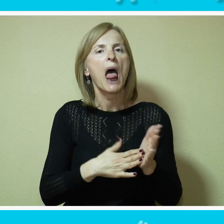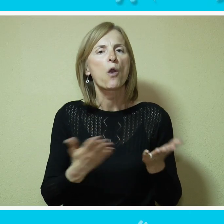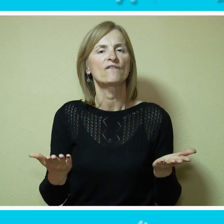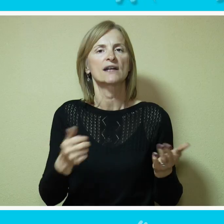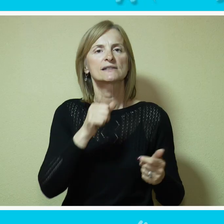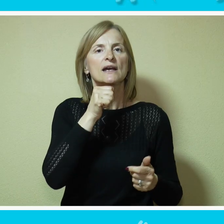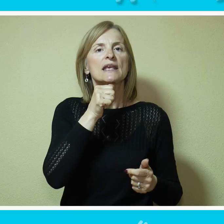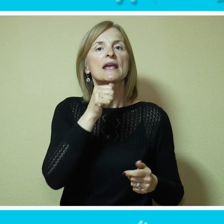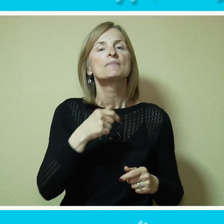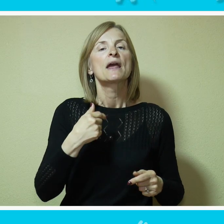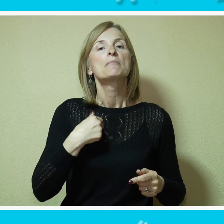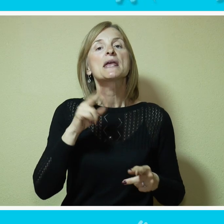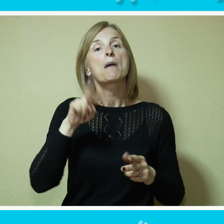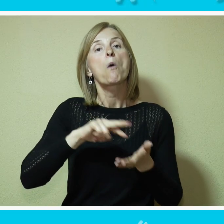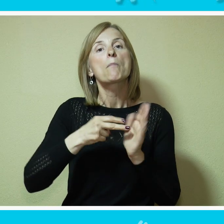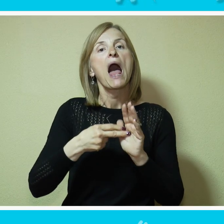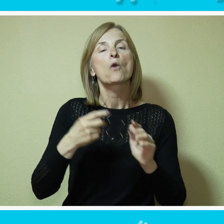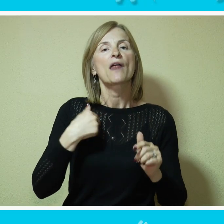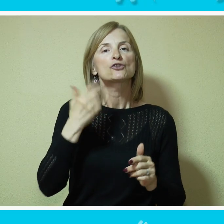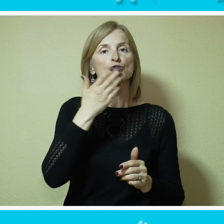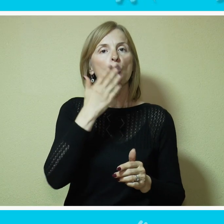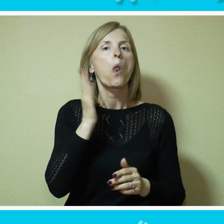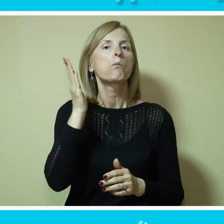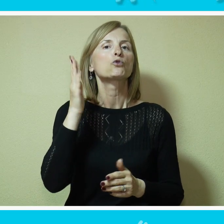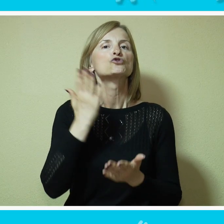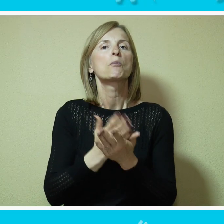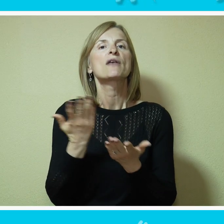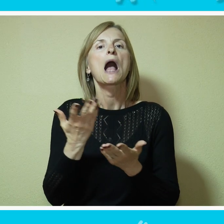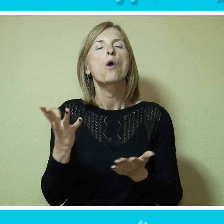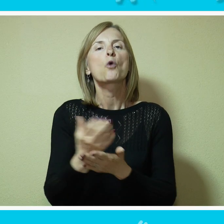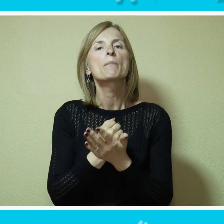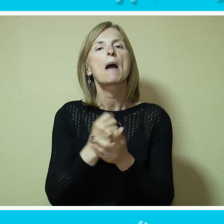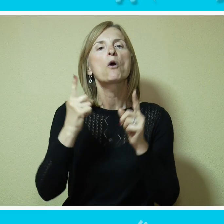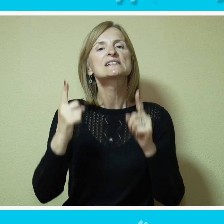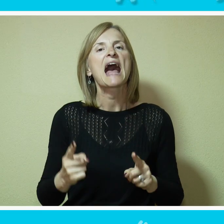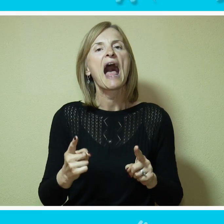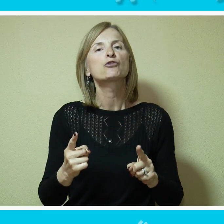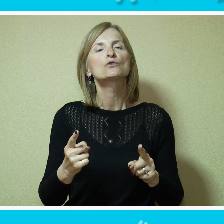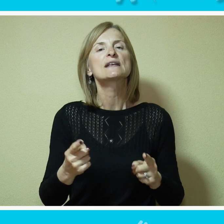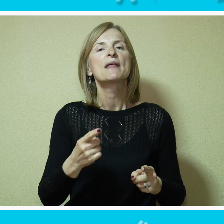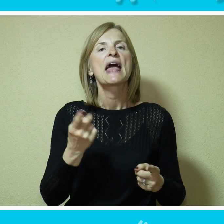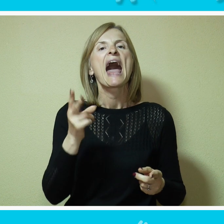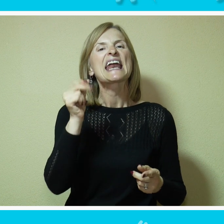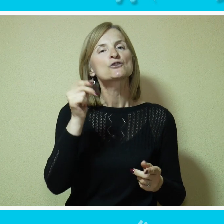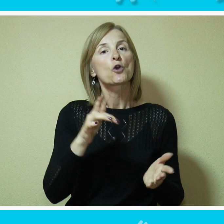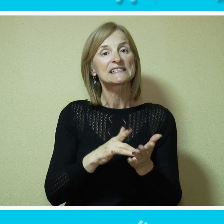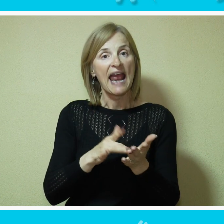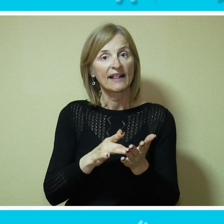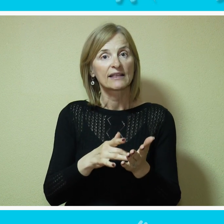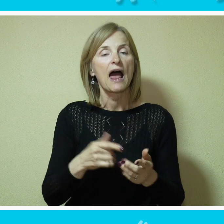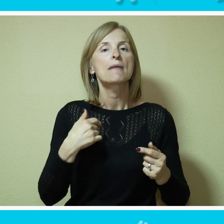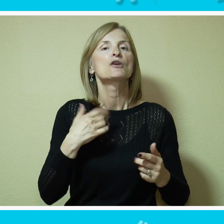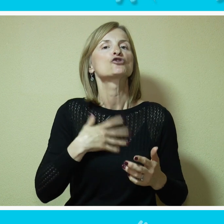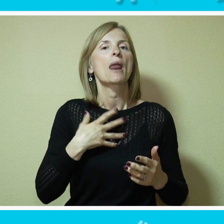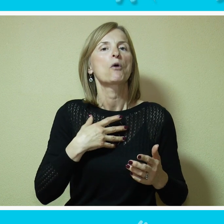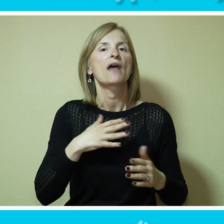Milanovca, i planovi za budućnost naše škole su da to formalno dobijemo taj status resursnog centra gdje bismo stvarno tu podršku mogli